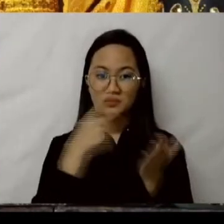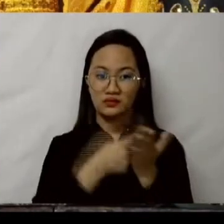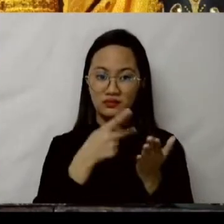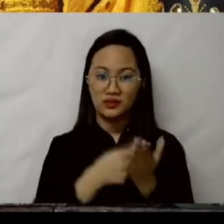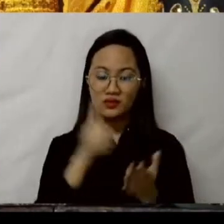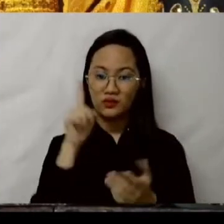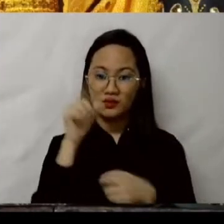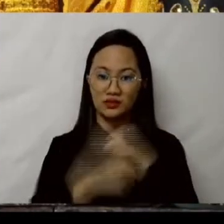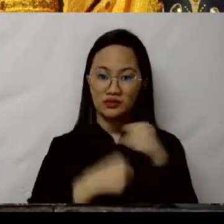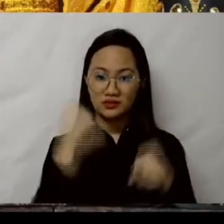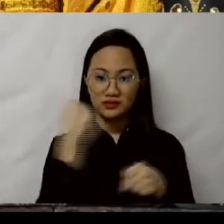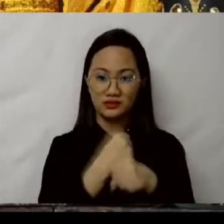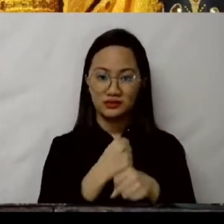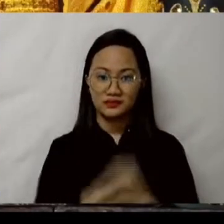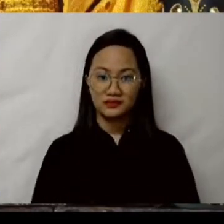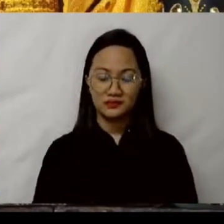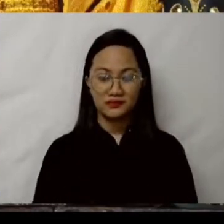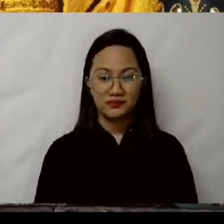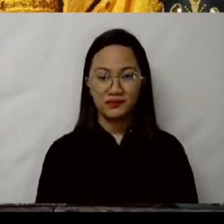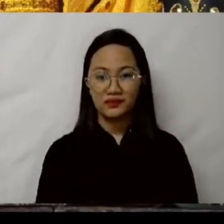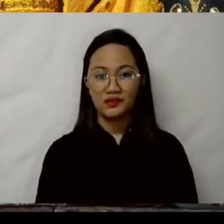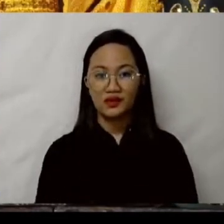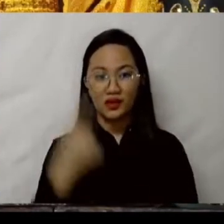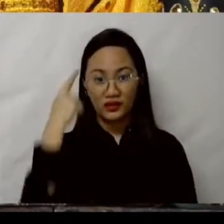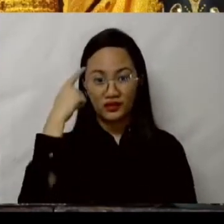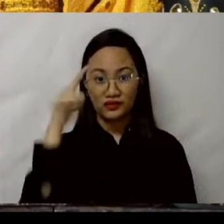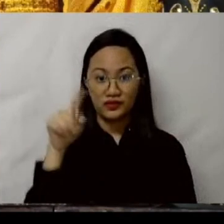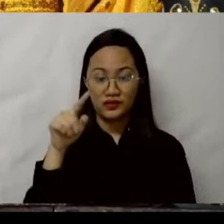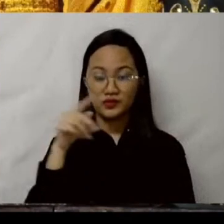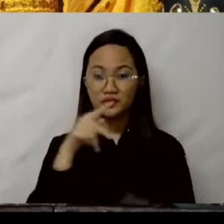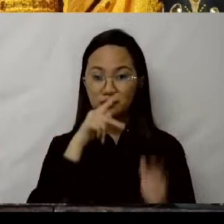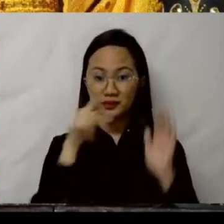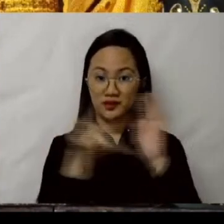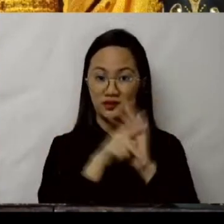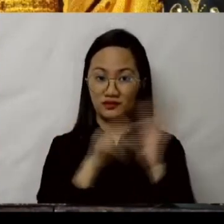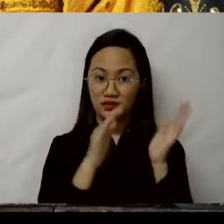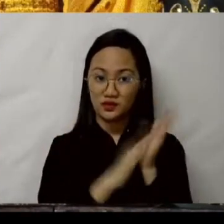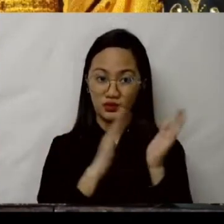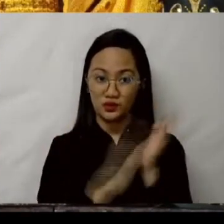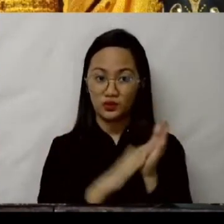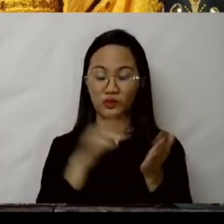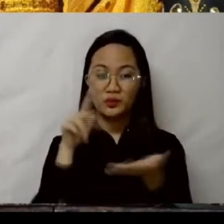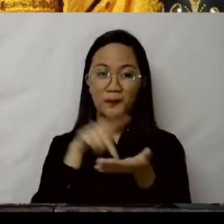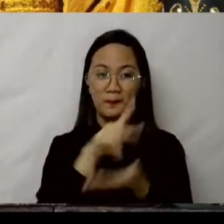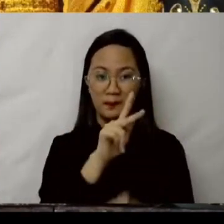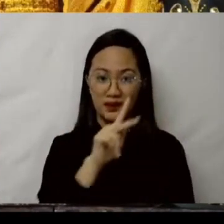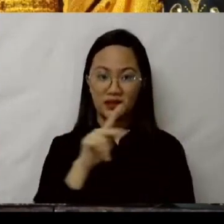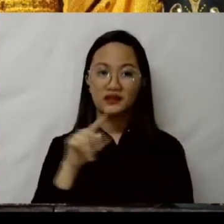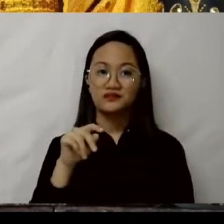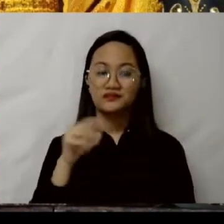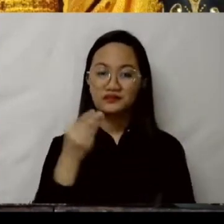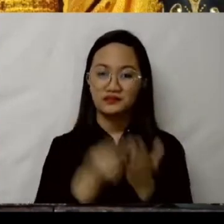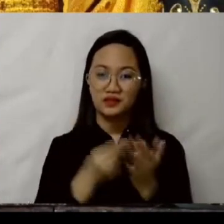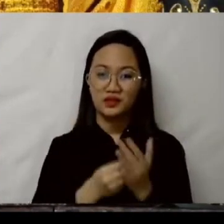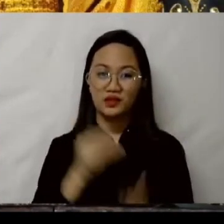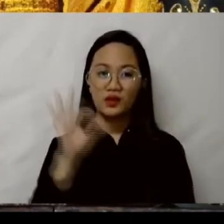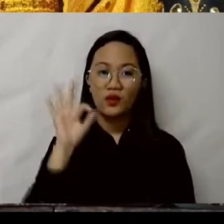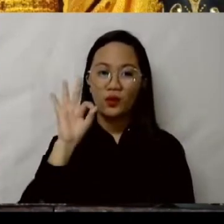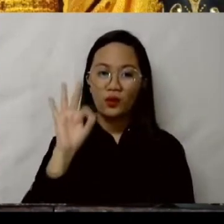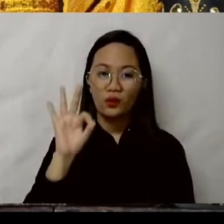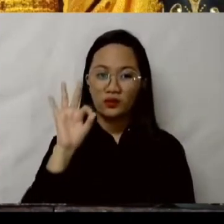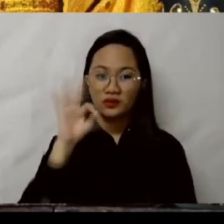taon. Samantala, mula sa private schools ay magbabayad naman ng halagang 9,500